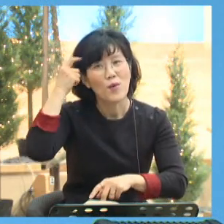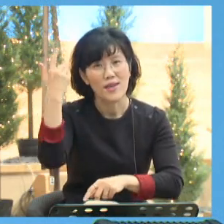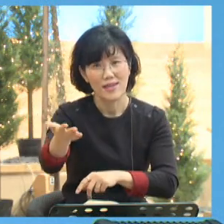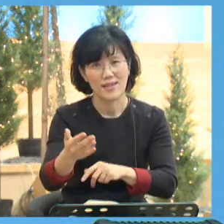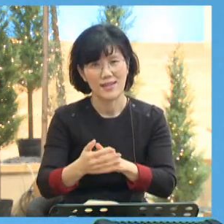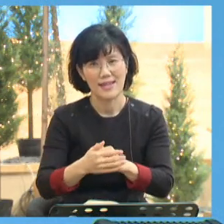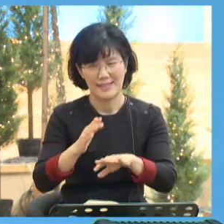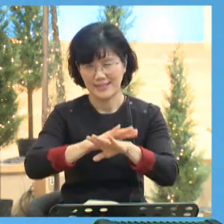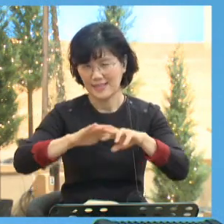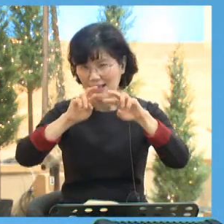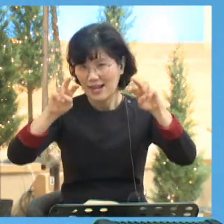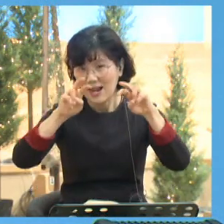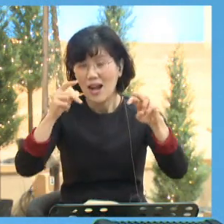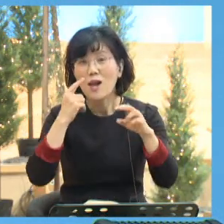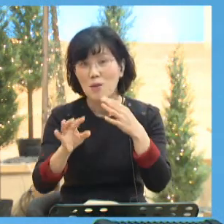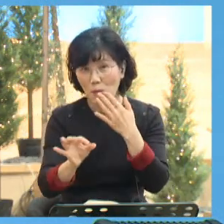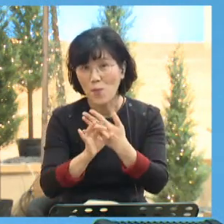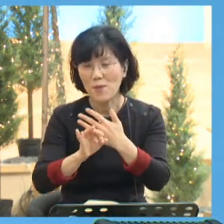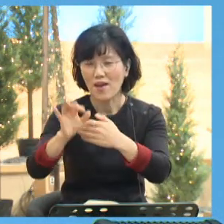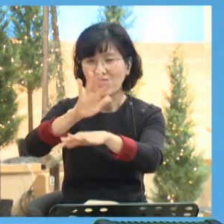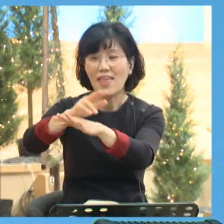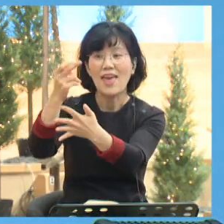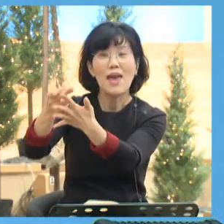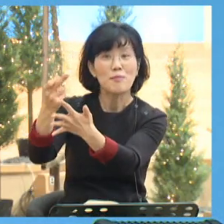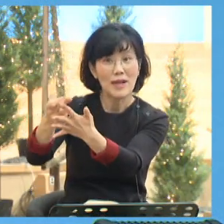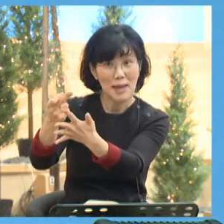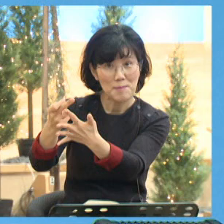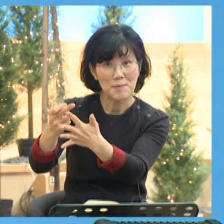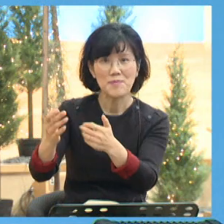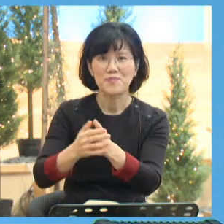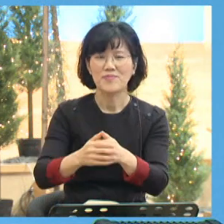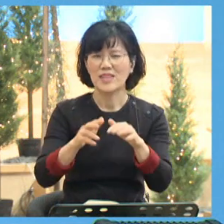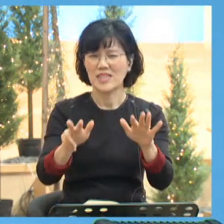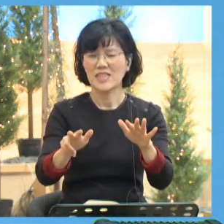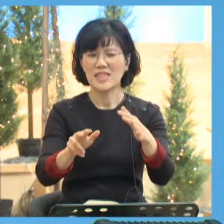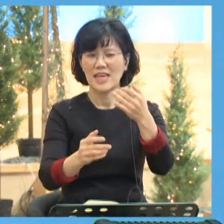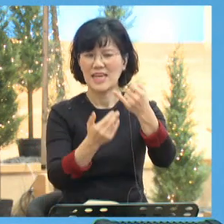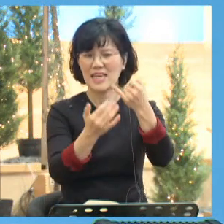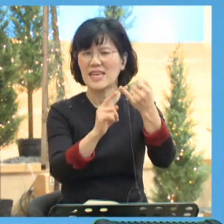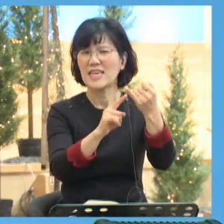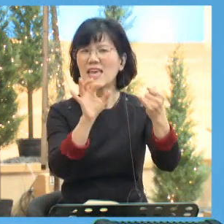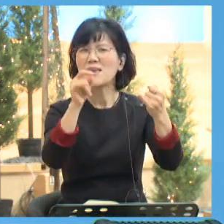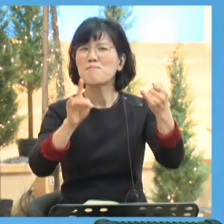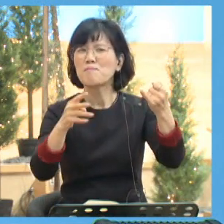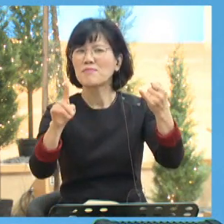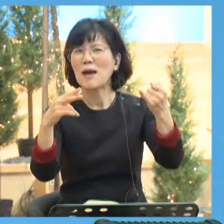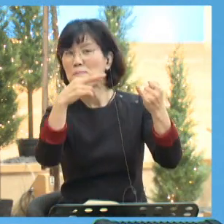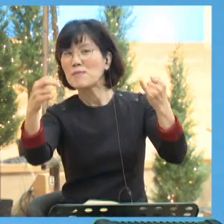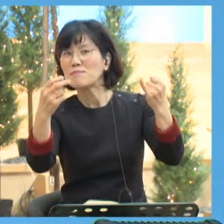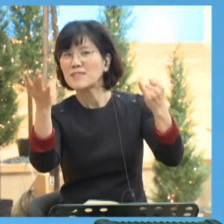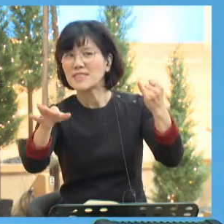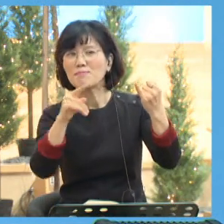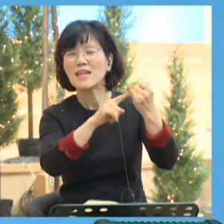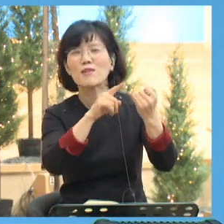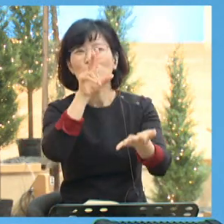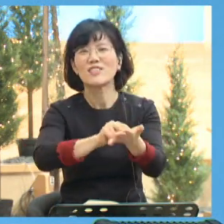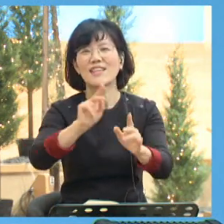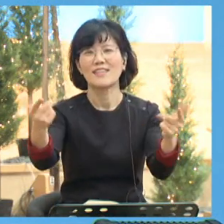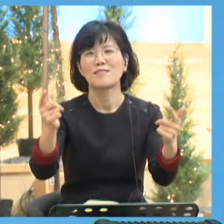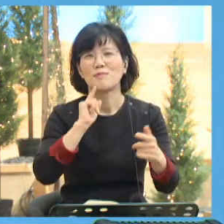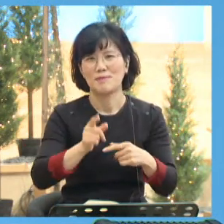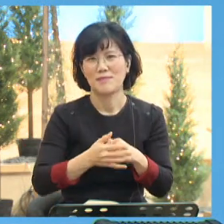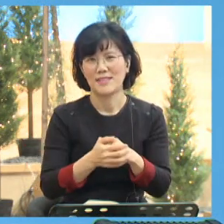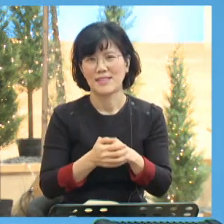잘보면 앱 울아이 문 요 지금 입다가 얇 믿기는 하지만 입다가 문제가 아니에요